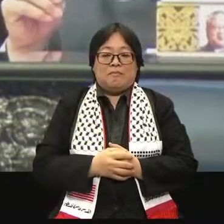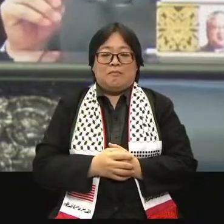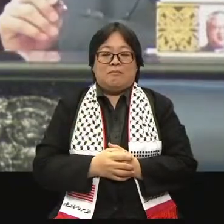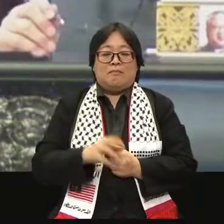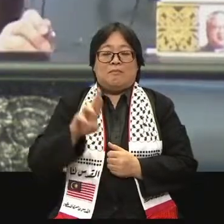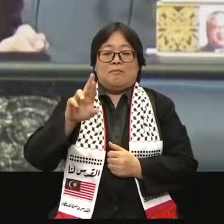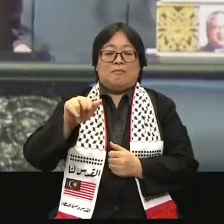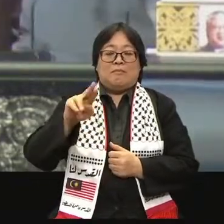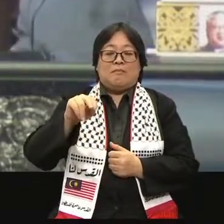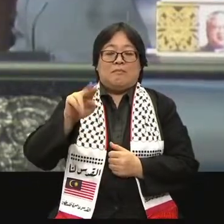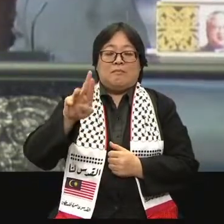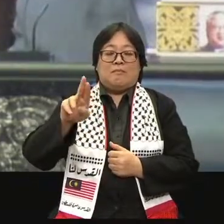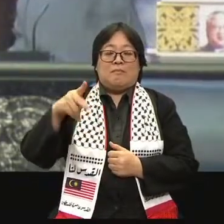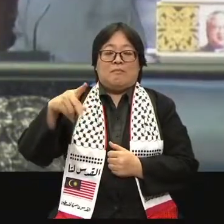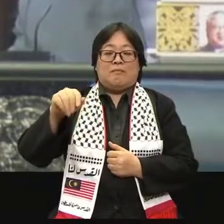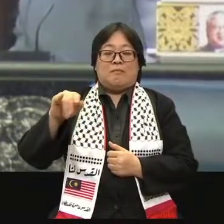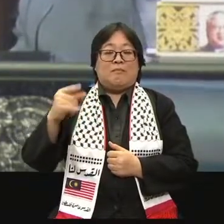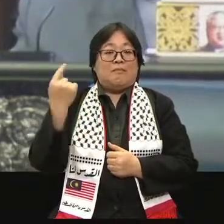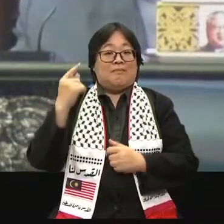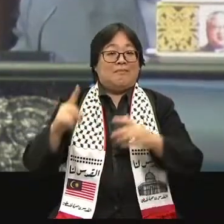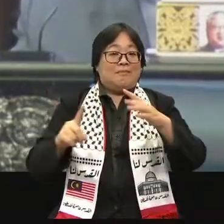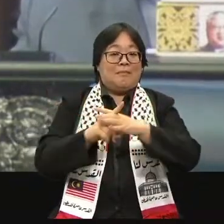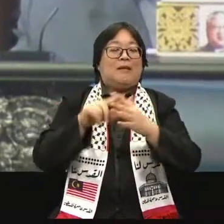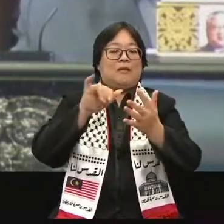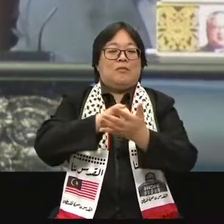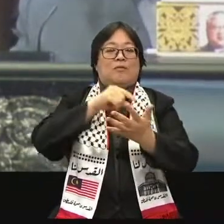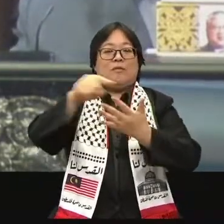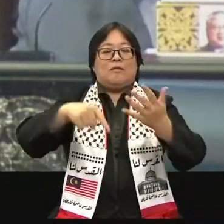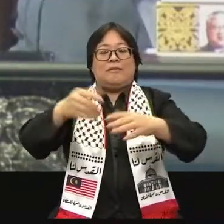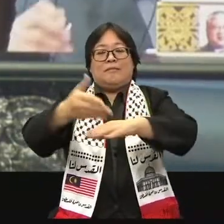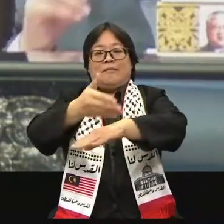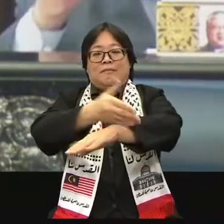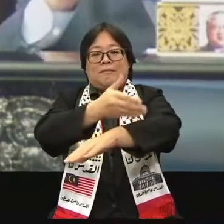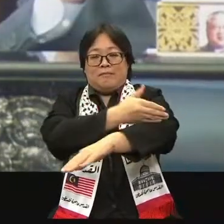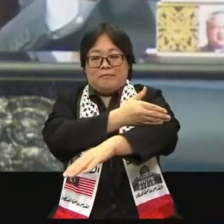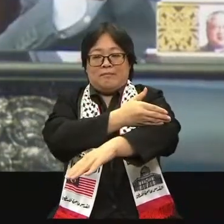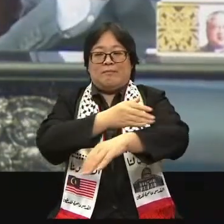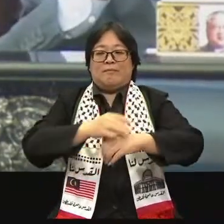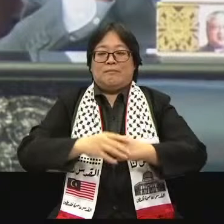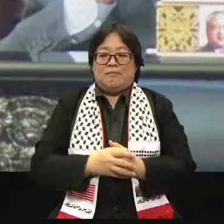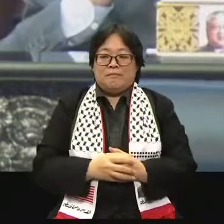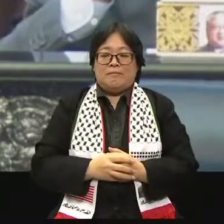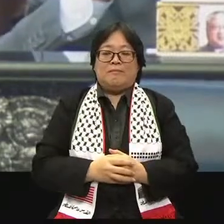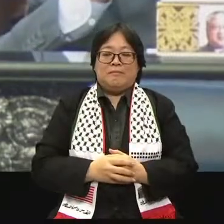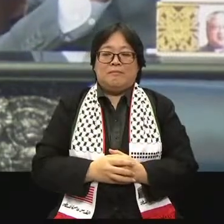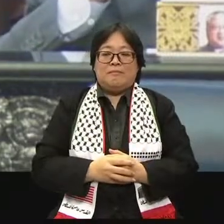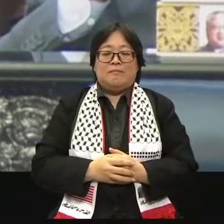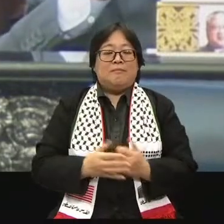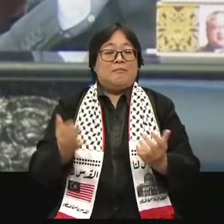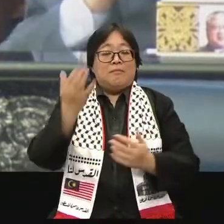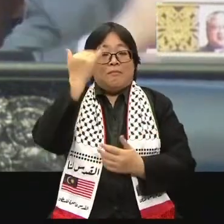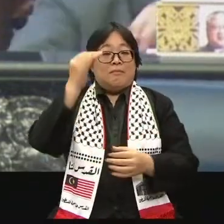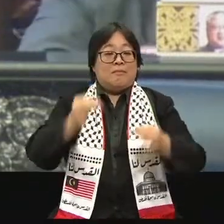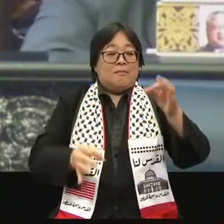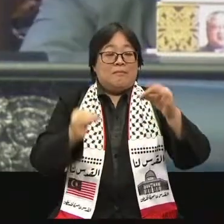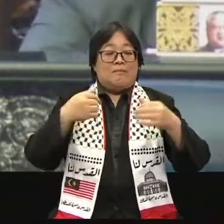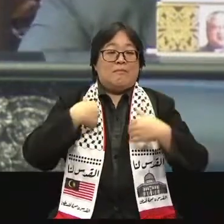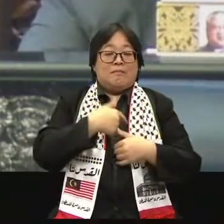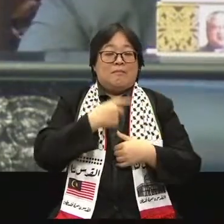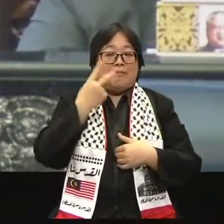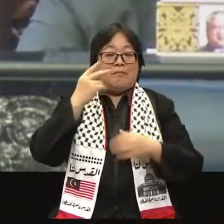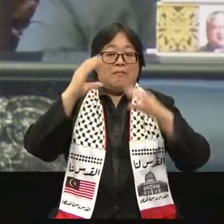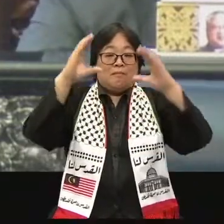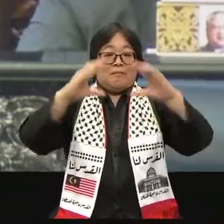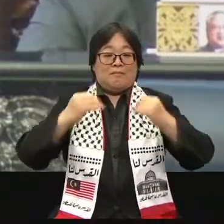yang Rantau Panjang bangkitkan juga inilah antara penambahbaikan yang kita ingin laksanakan sebab sekiranya kita melihat